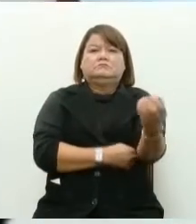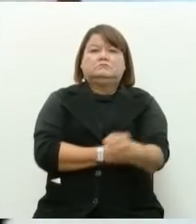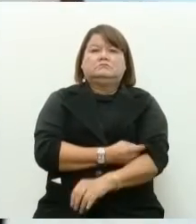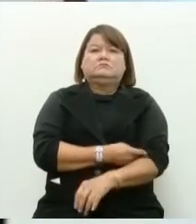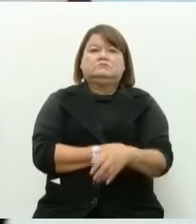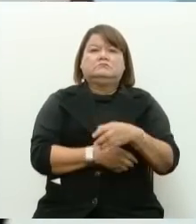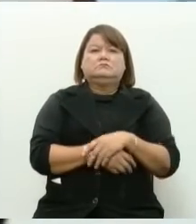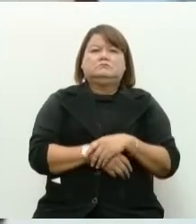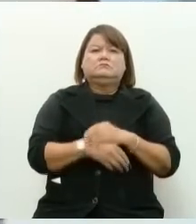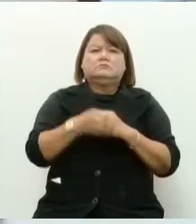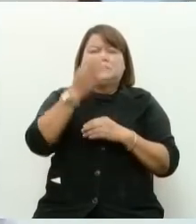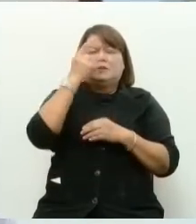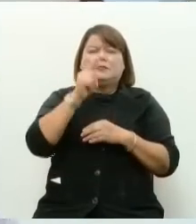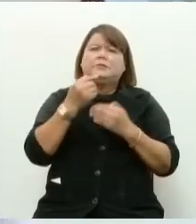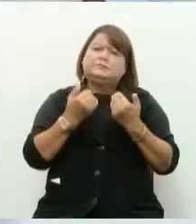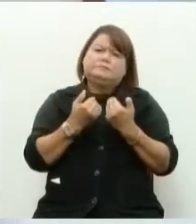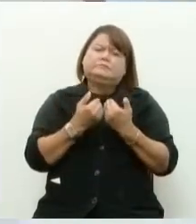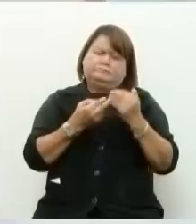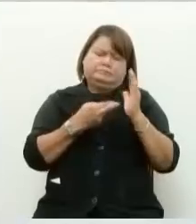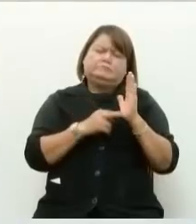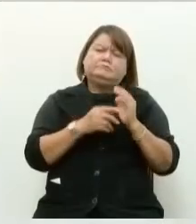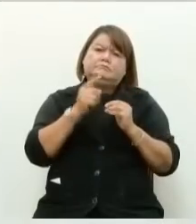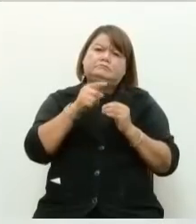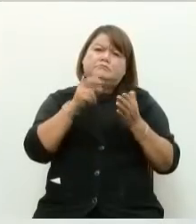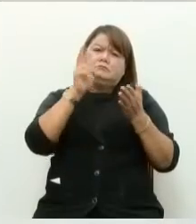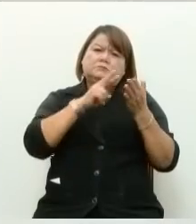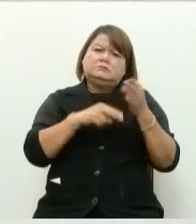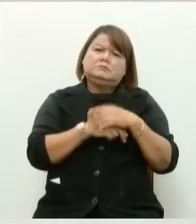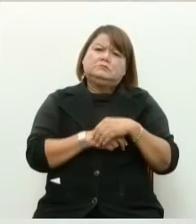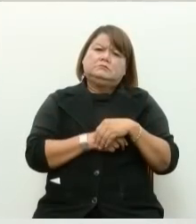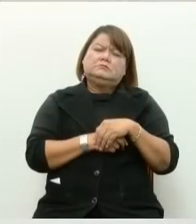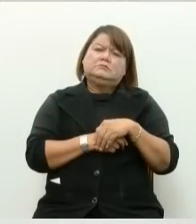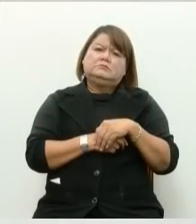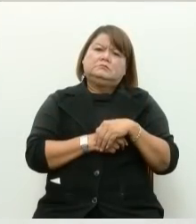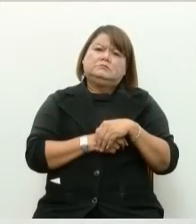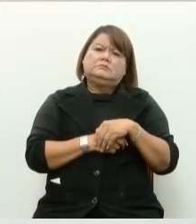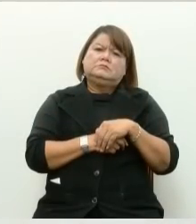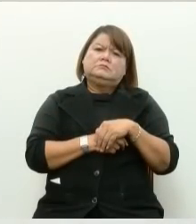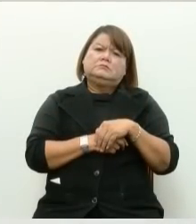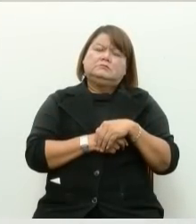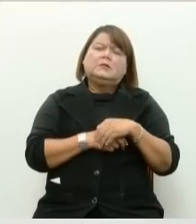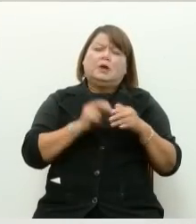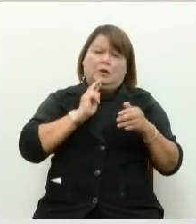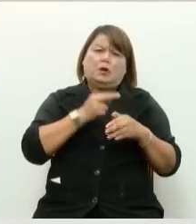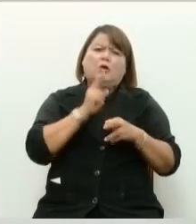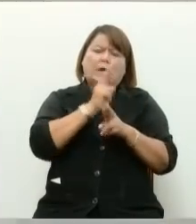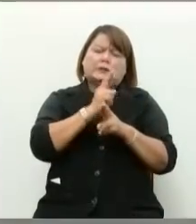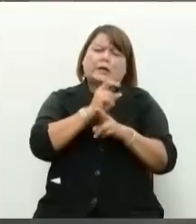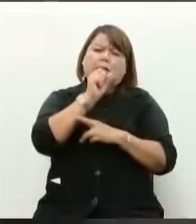ทำไมถึงเป็นอย่างนี้เราเริ่มต้นวิธีการไหน ศีล8ใช่ไม่ใช่เรายังรักษาศีล8อยู่